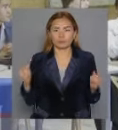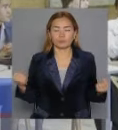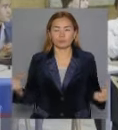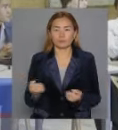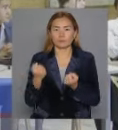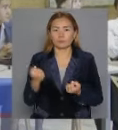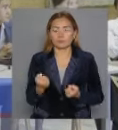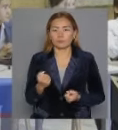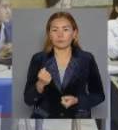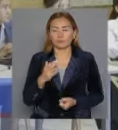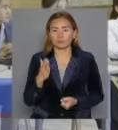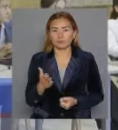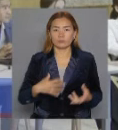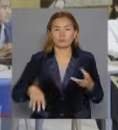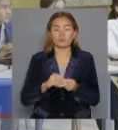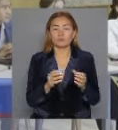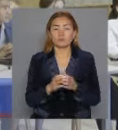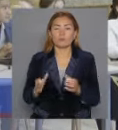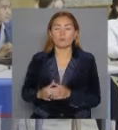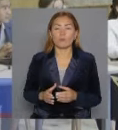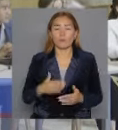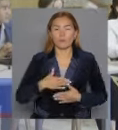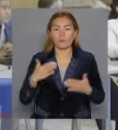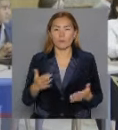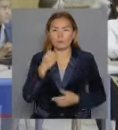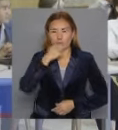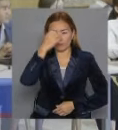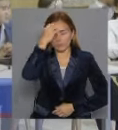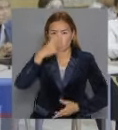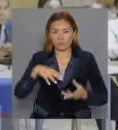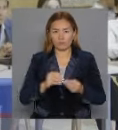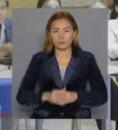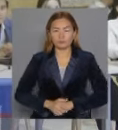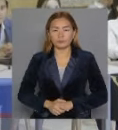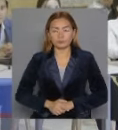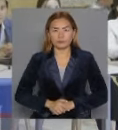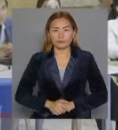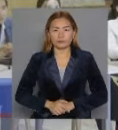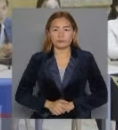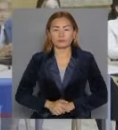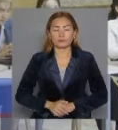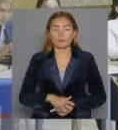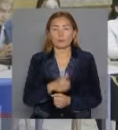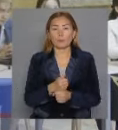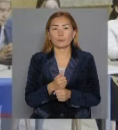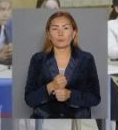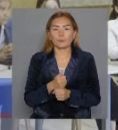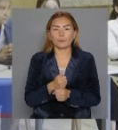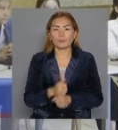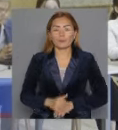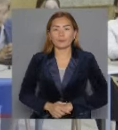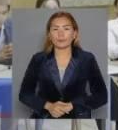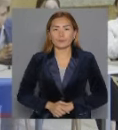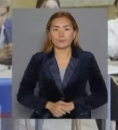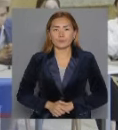қолдаған барлық ұйымдастырушыларға үлкен алғысымды айтамын, және біздің көрермендерге ең бастысы